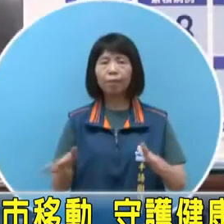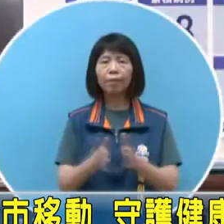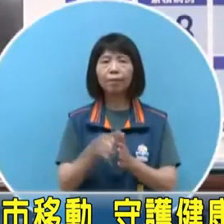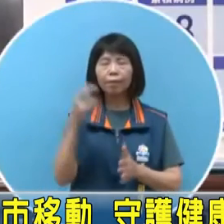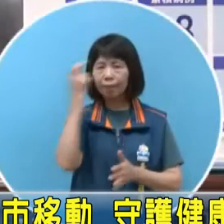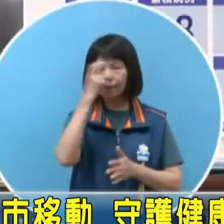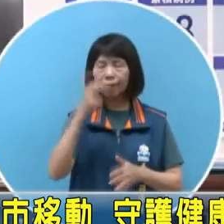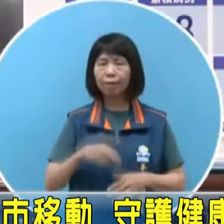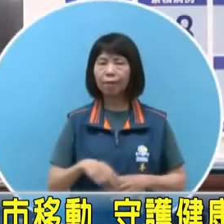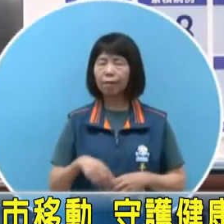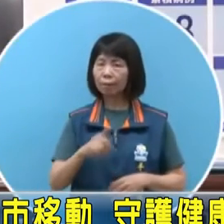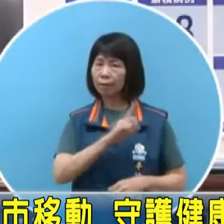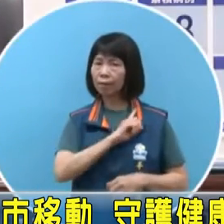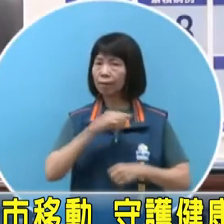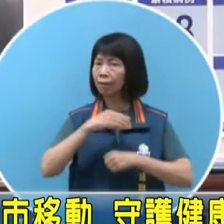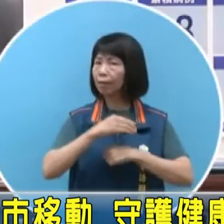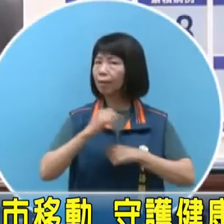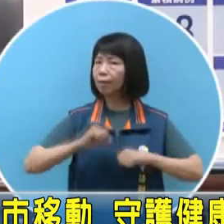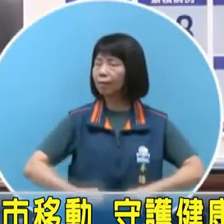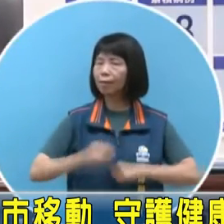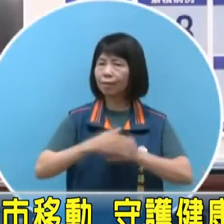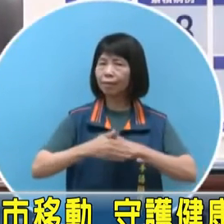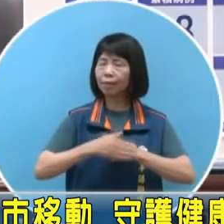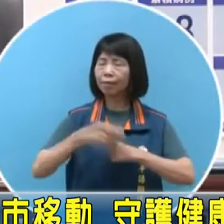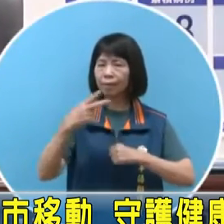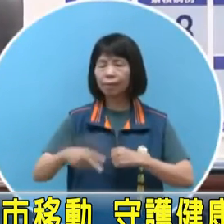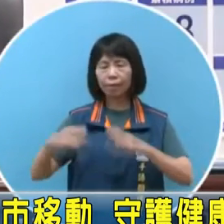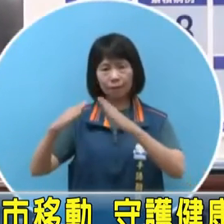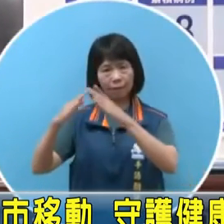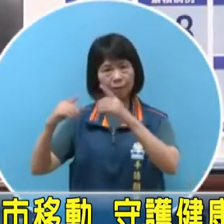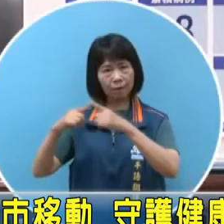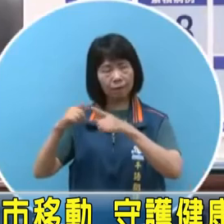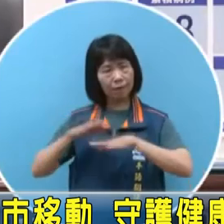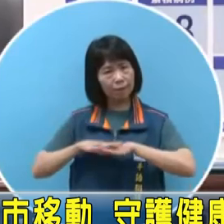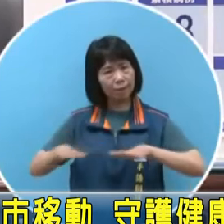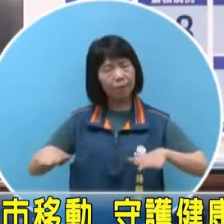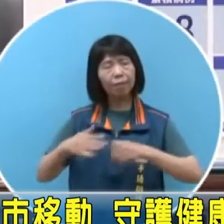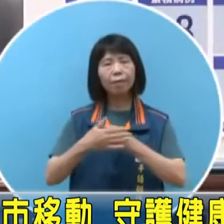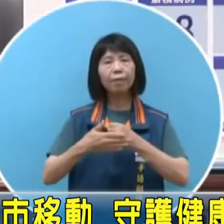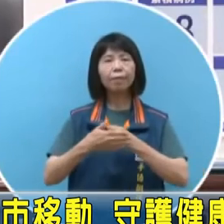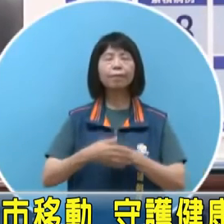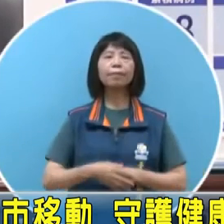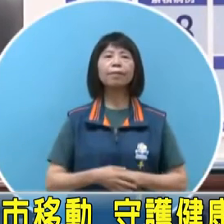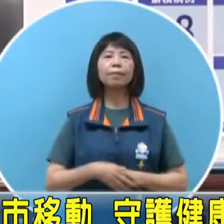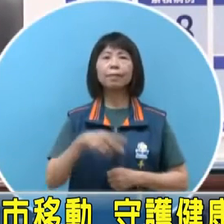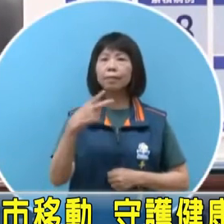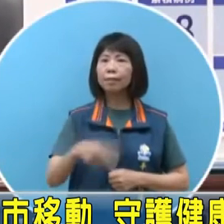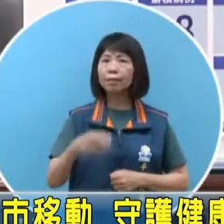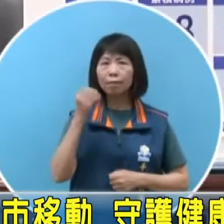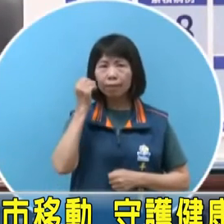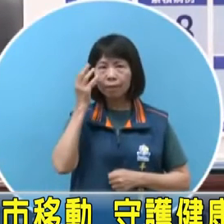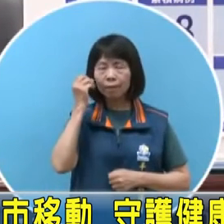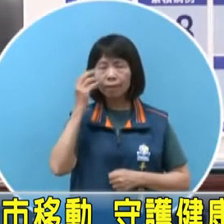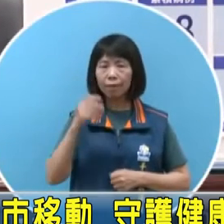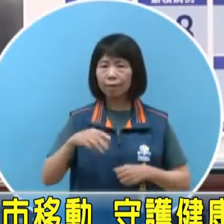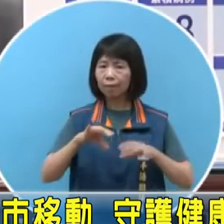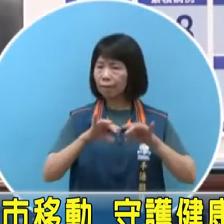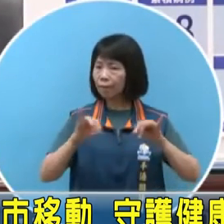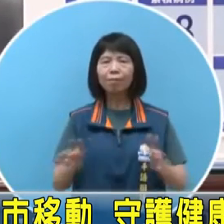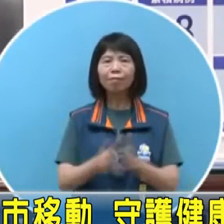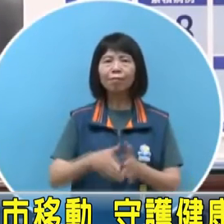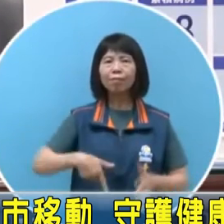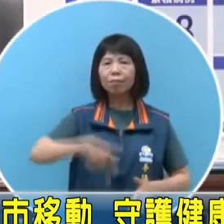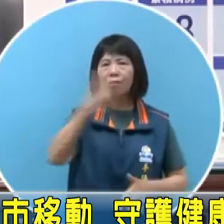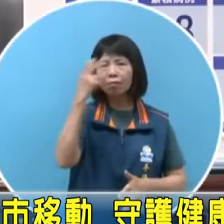健康，也保护家人的安全，更保护花莲这一块净